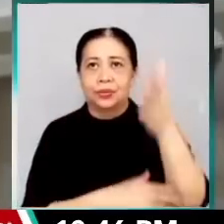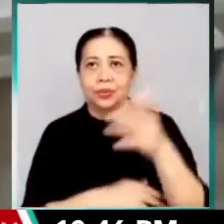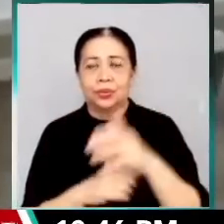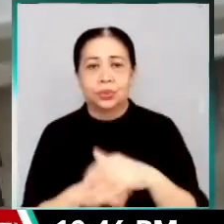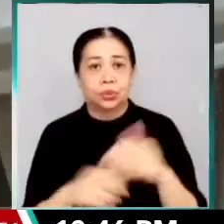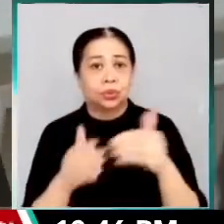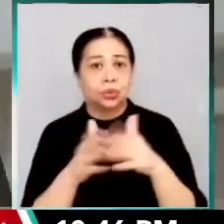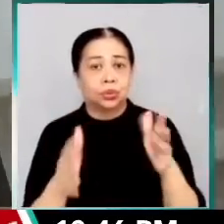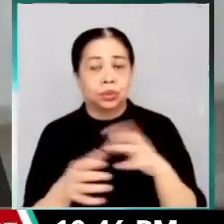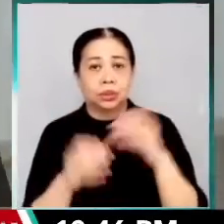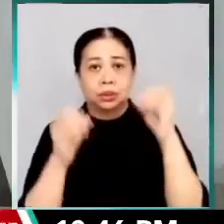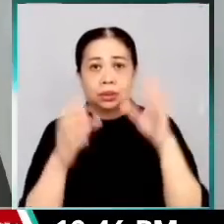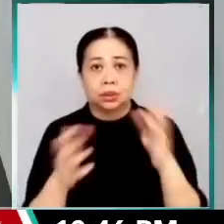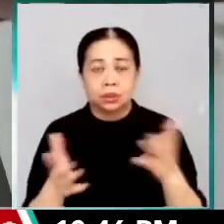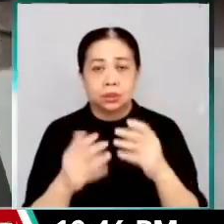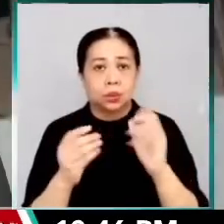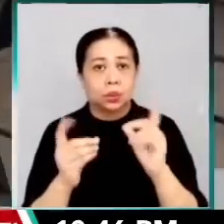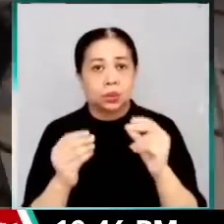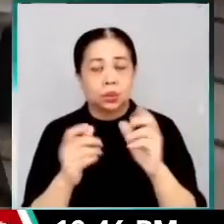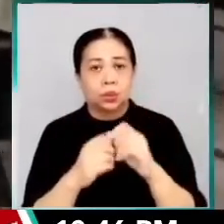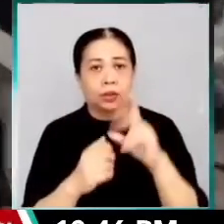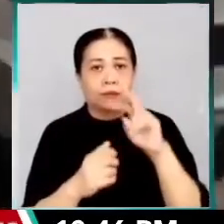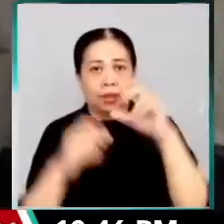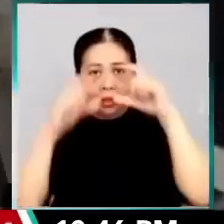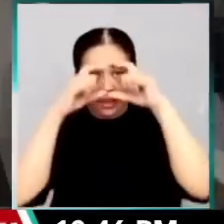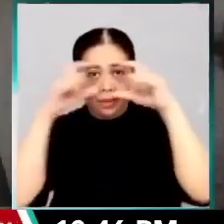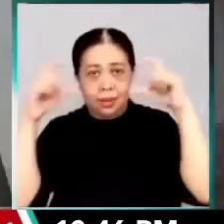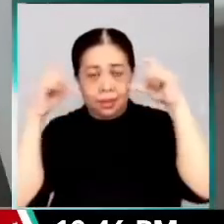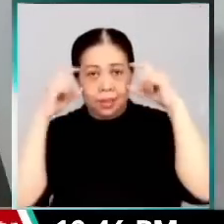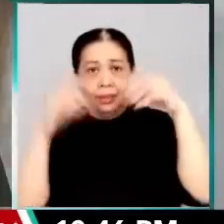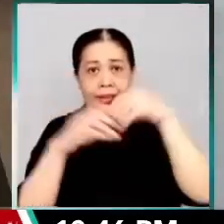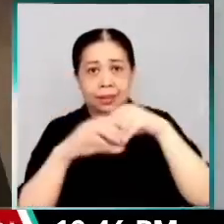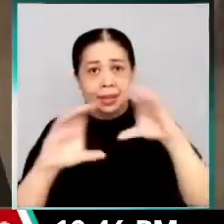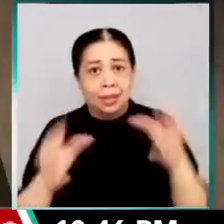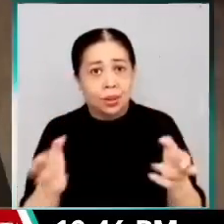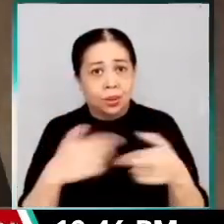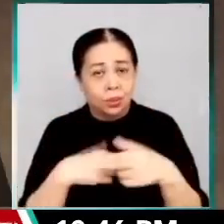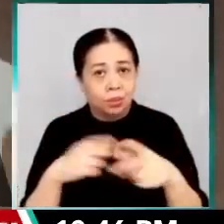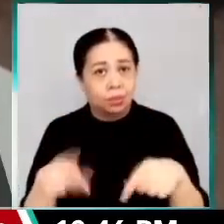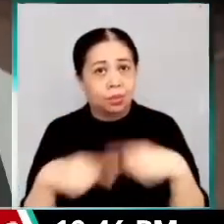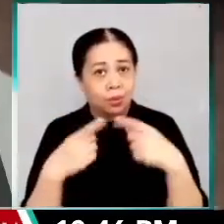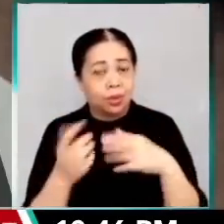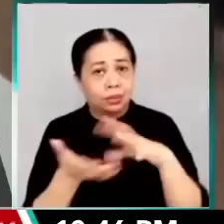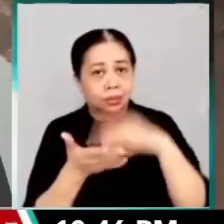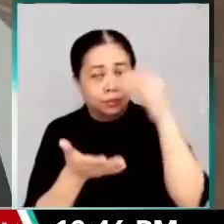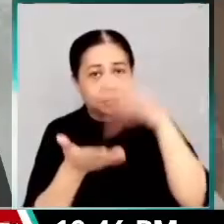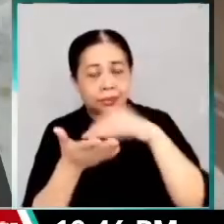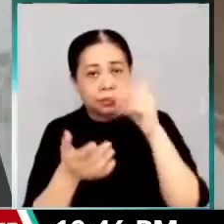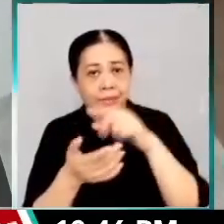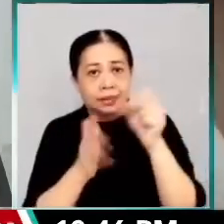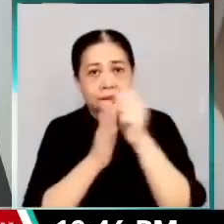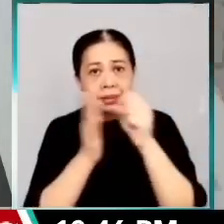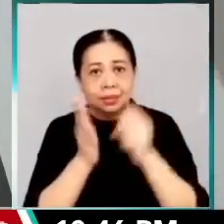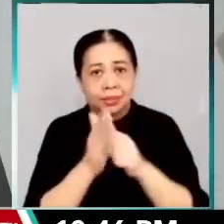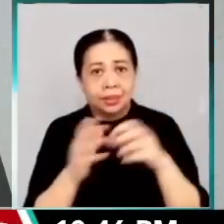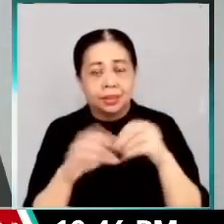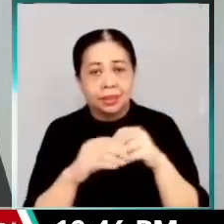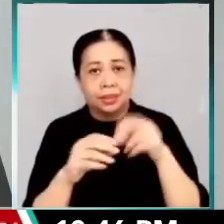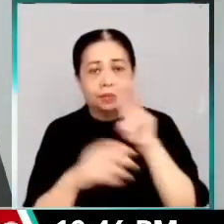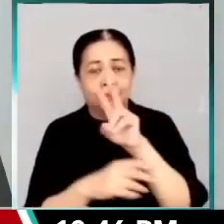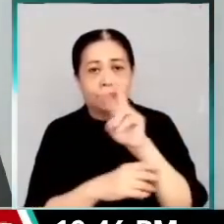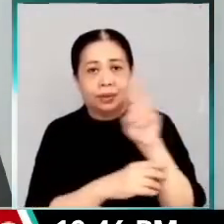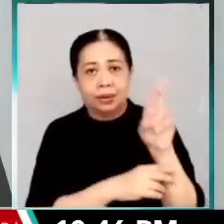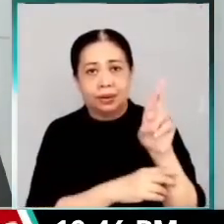guro kasi nakasuot ng VR headset sa loob ng classroom habang pinag-aaralan ng kanilang subjects sa virtual reality